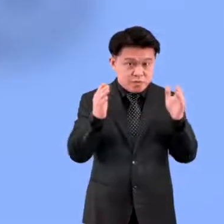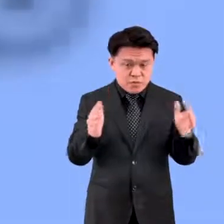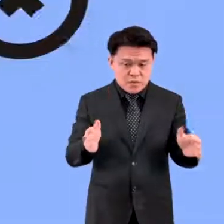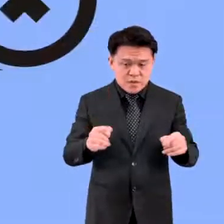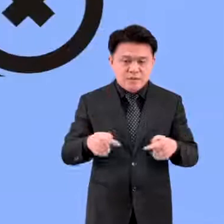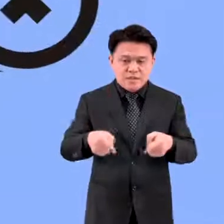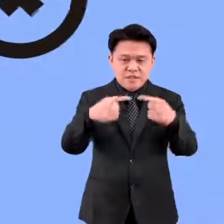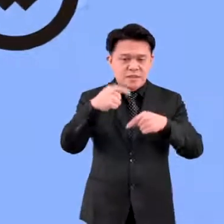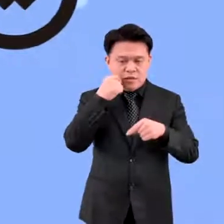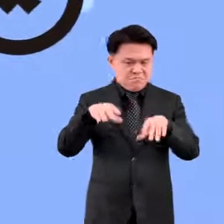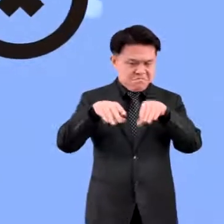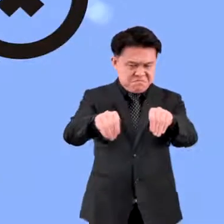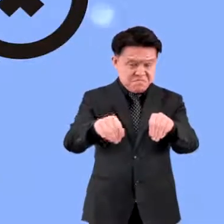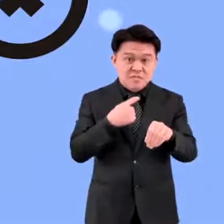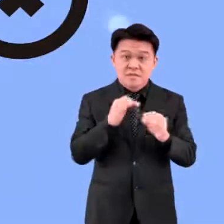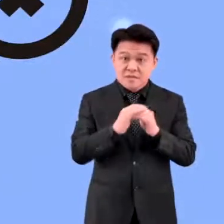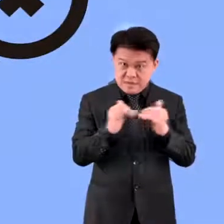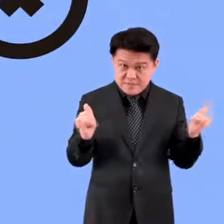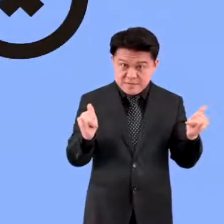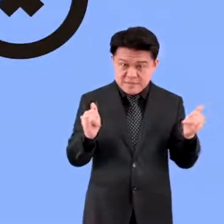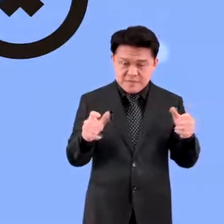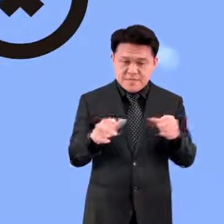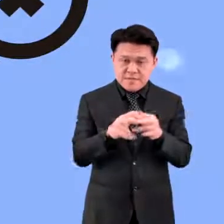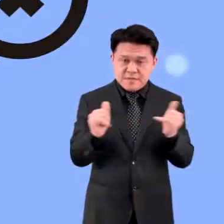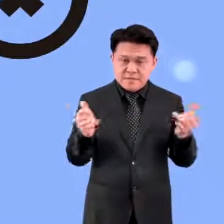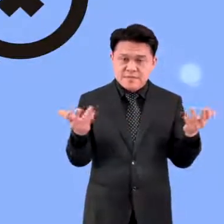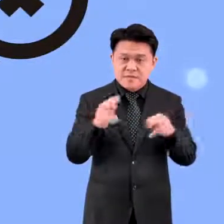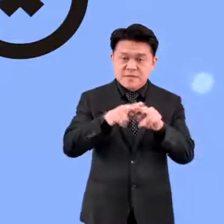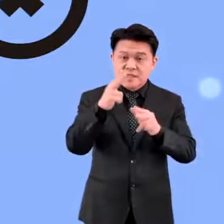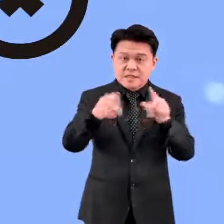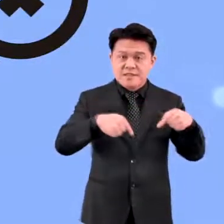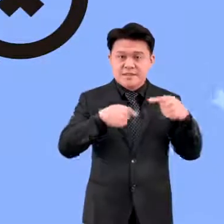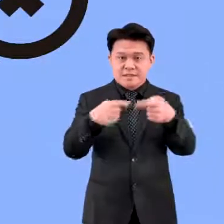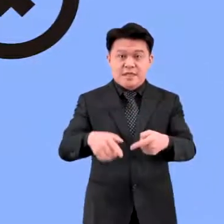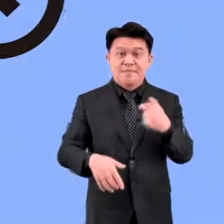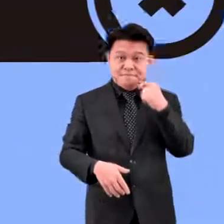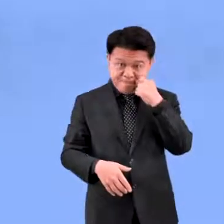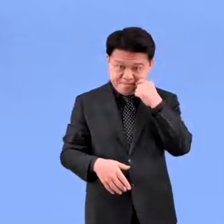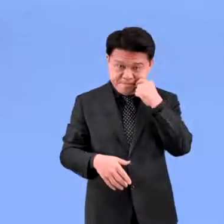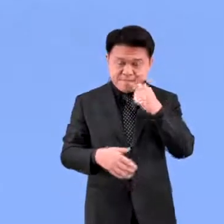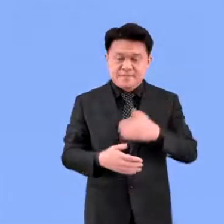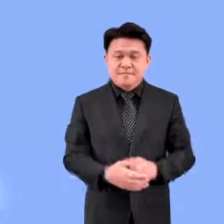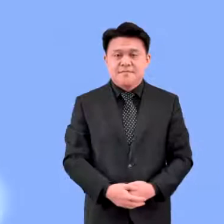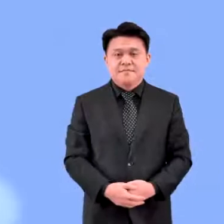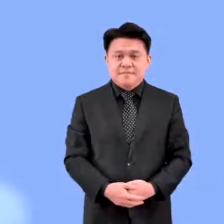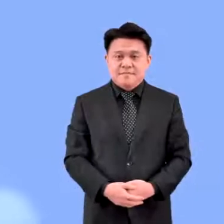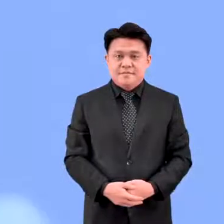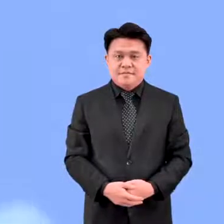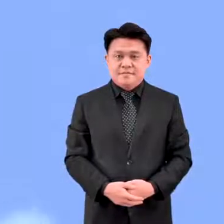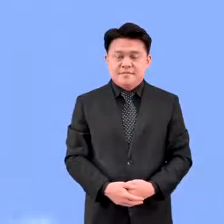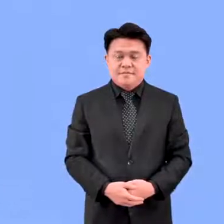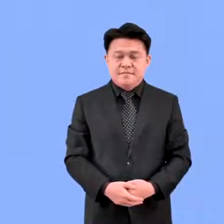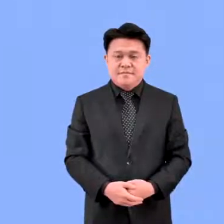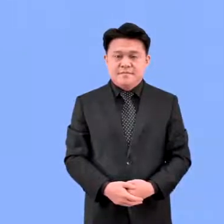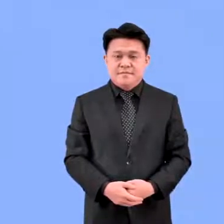이내 참여 중단 조치를 받은 사람은 장애인 일자리 사업에 참여할 수 없습니다.